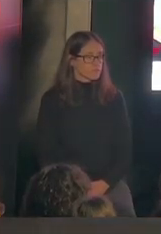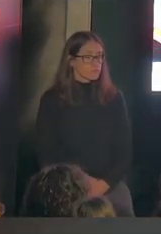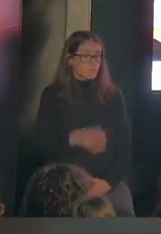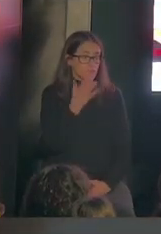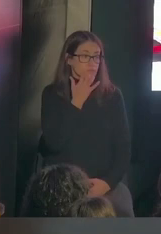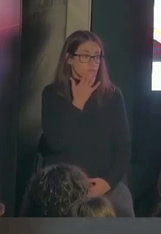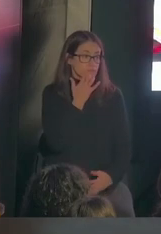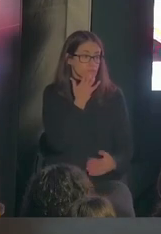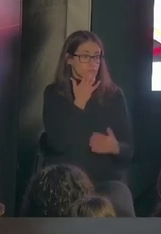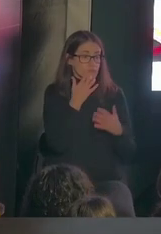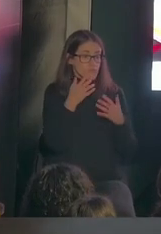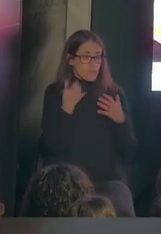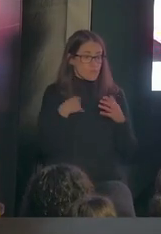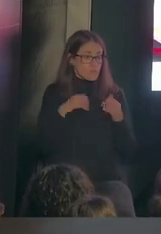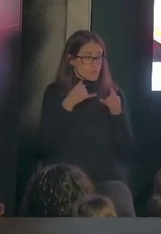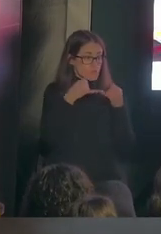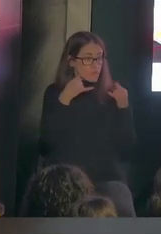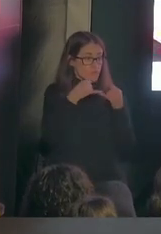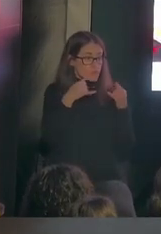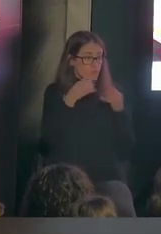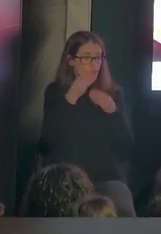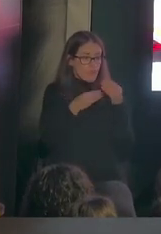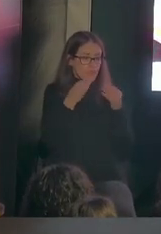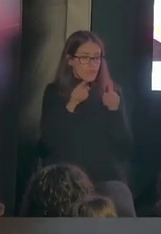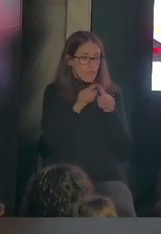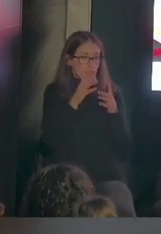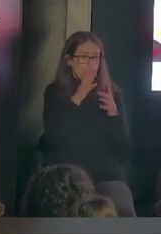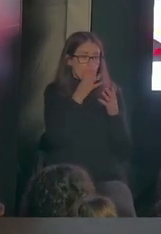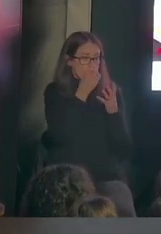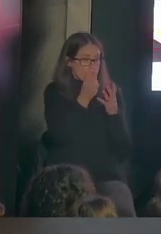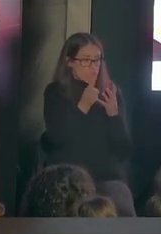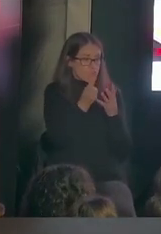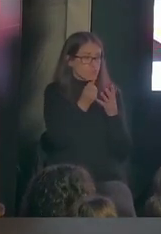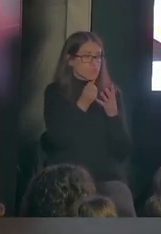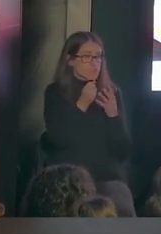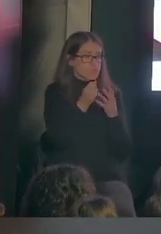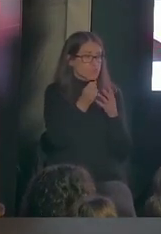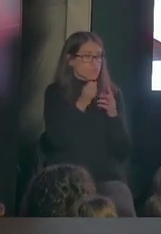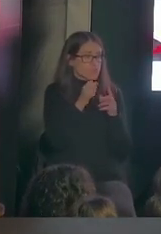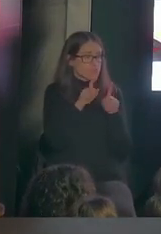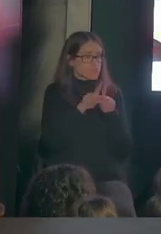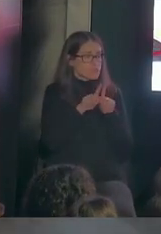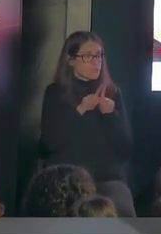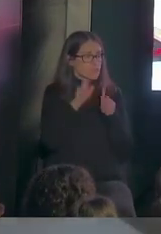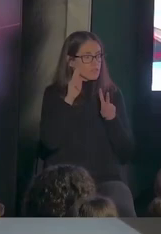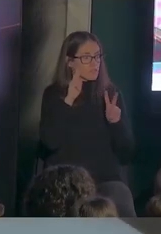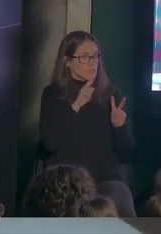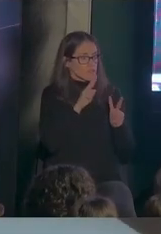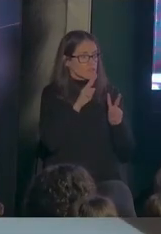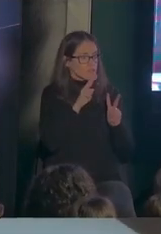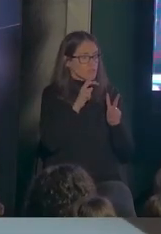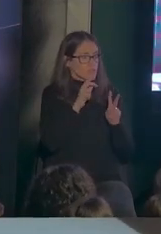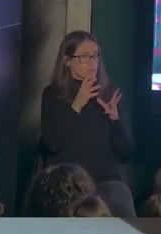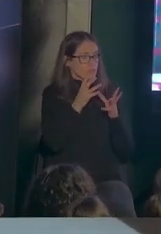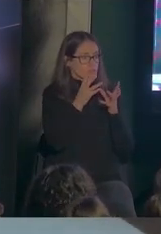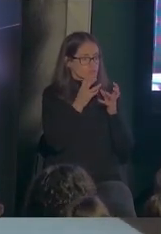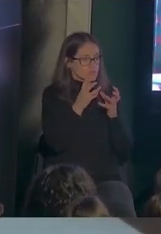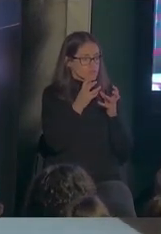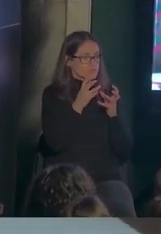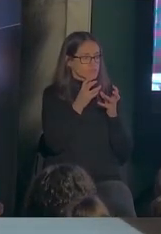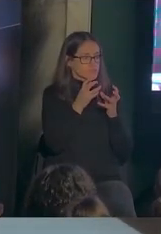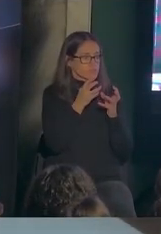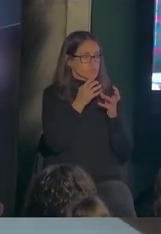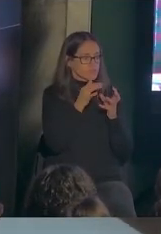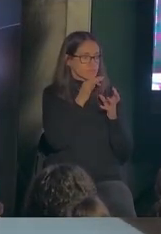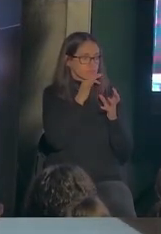Al ser una fibra, vale, el que tendeix és agafar la humitat, ja sigui de l'ambient, etc. I com veureu, es queda una mica agafada, vale, l'acabarem